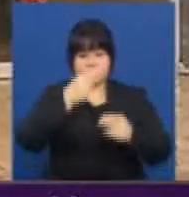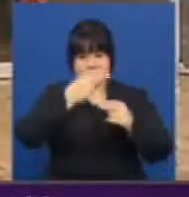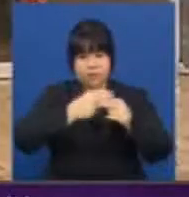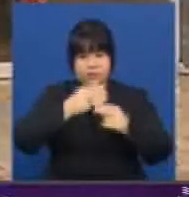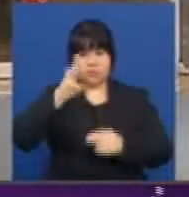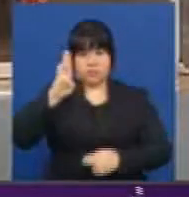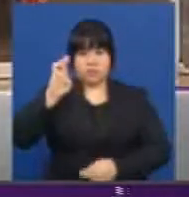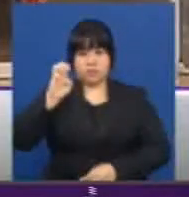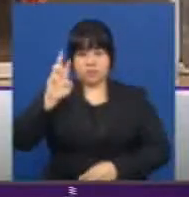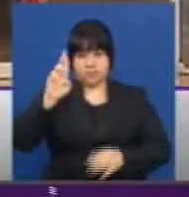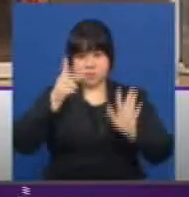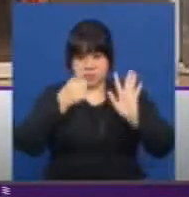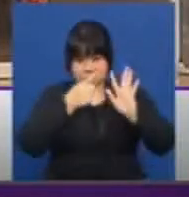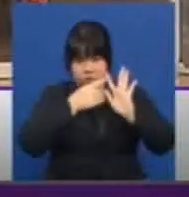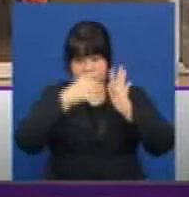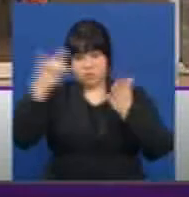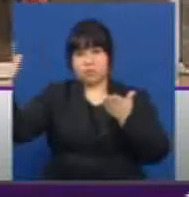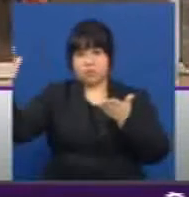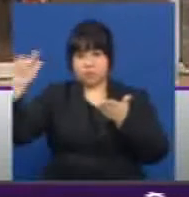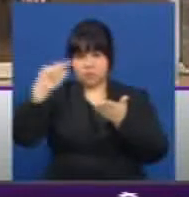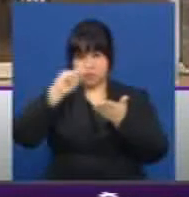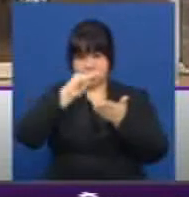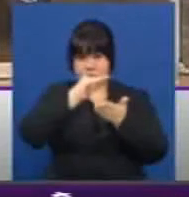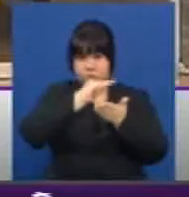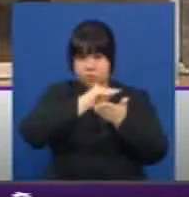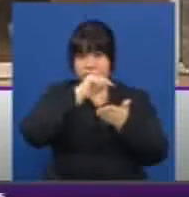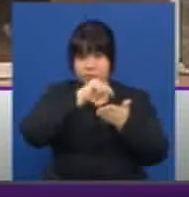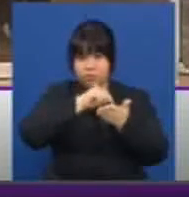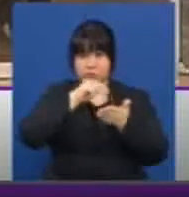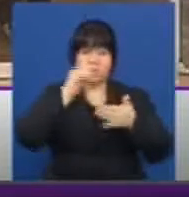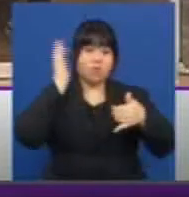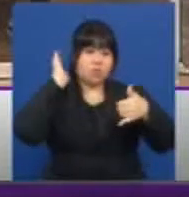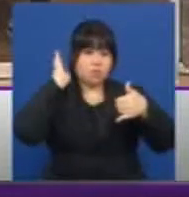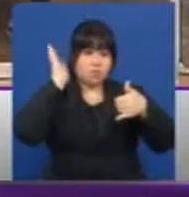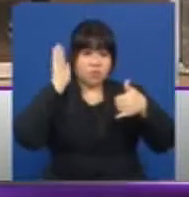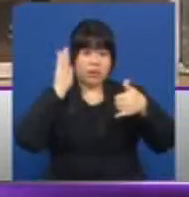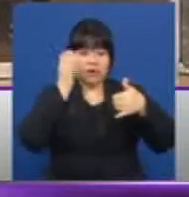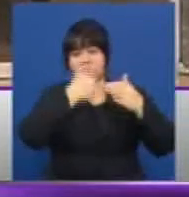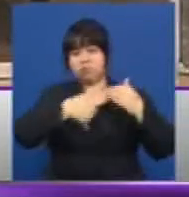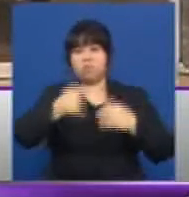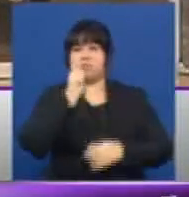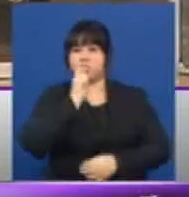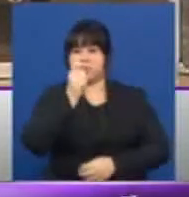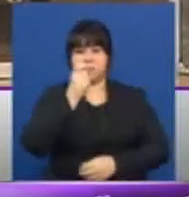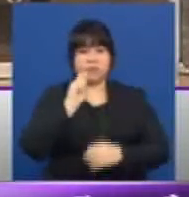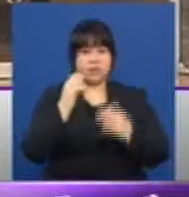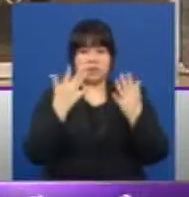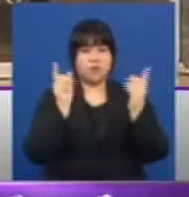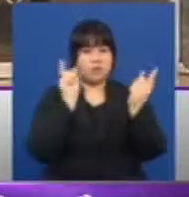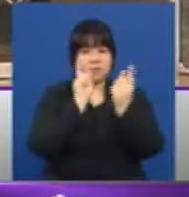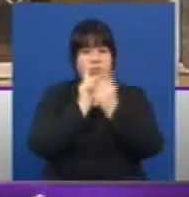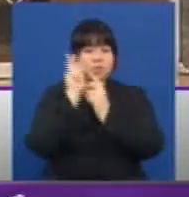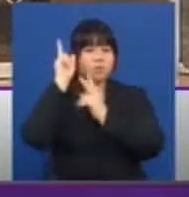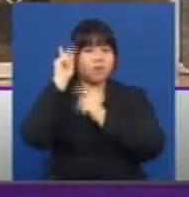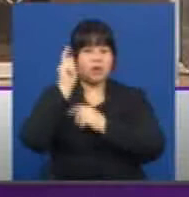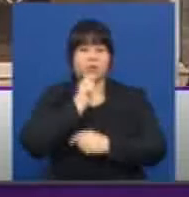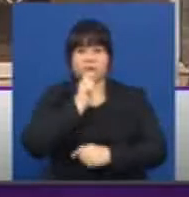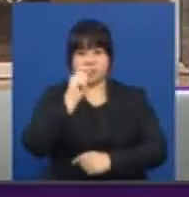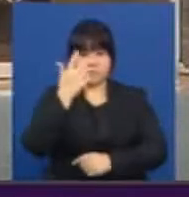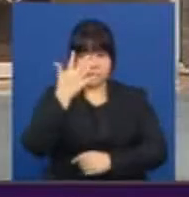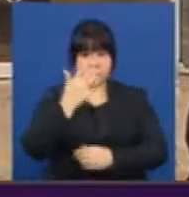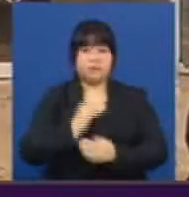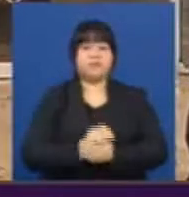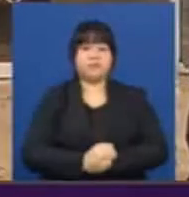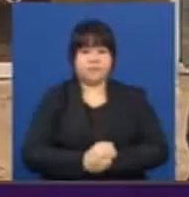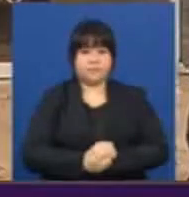ระเดินทางถึงสนามบินสุวรรณภูมินะครับก็ได้เดินทางออกไปทันทีโดยไม่ได้มีการให้สัมภาษณ์กับสื่อมวลชนแต่อย่างใดนะครับโดยหลังจากนี้